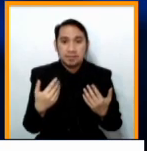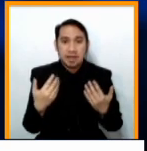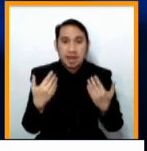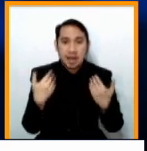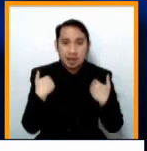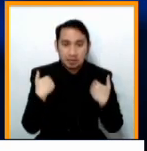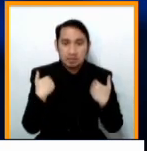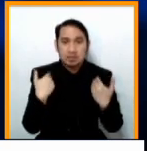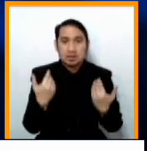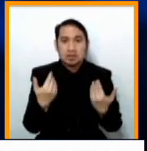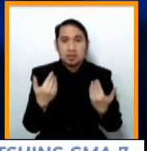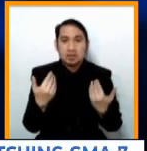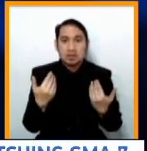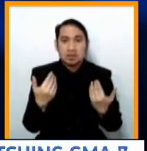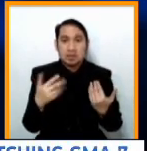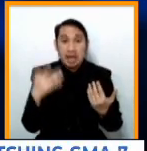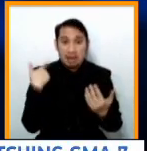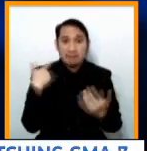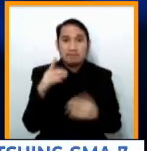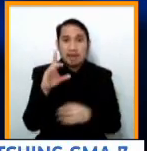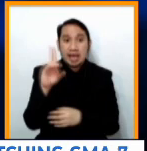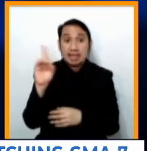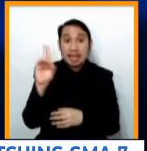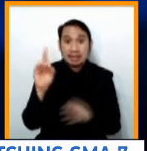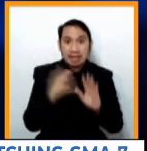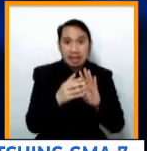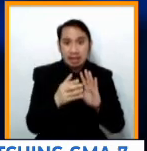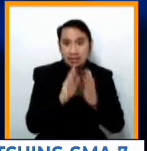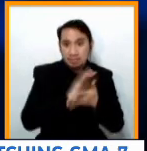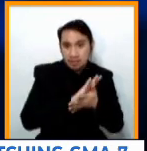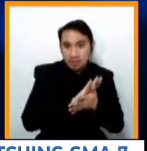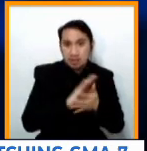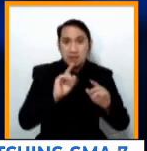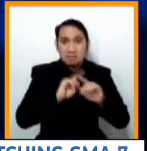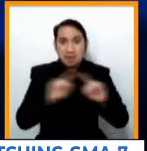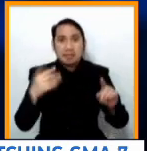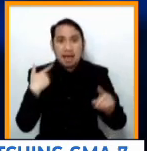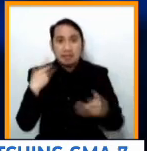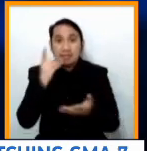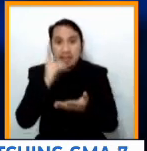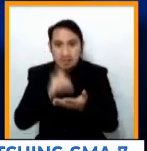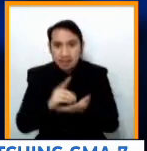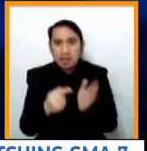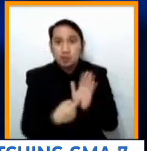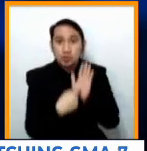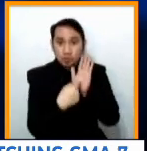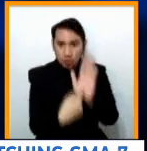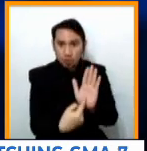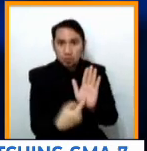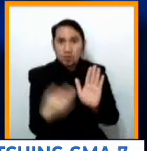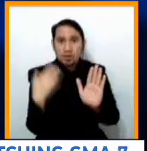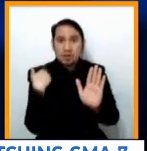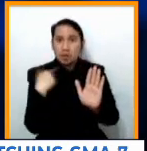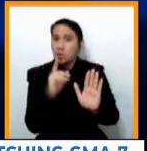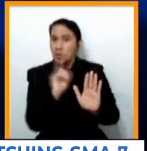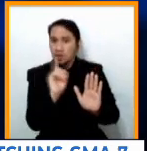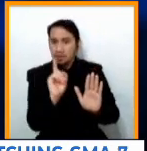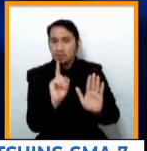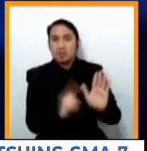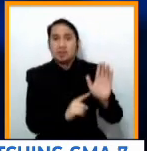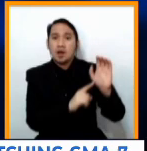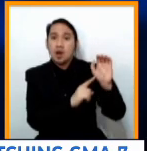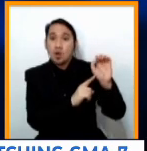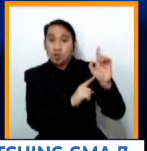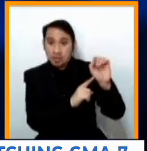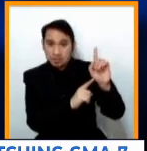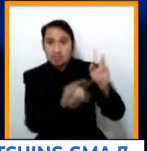kasiling delta na, pero ang data na nagagawa, na ang sang una, sang